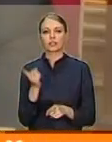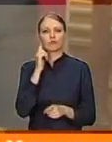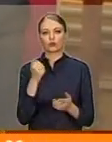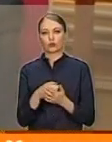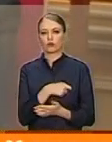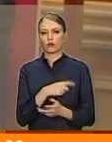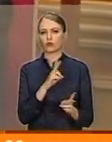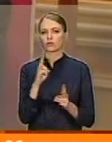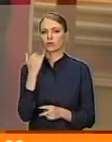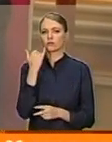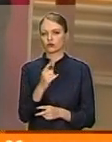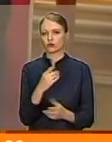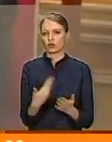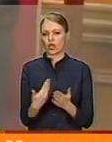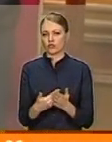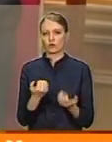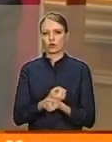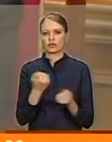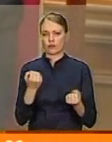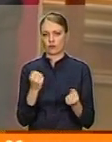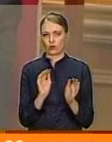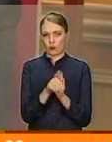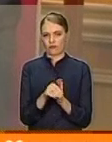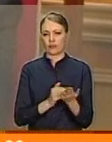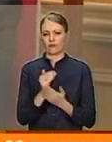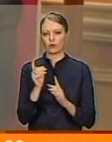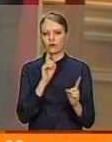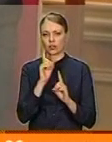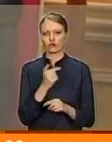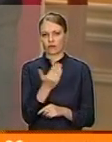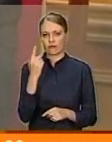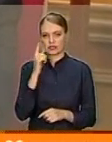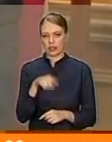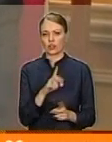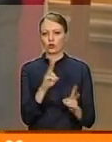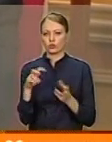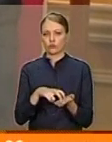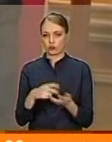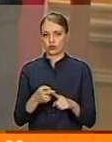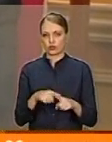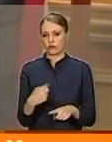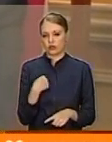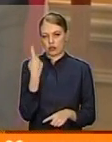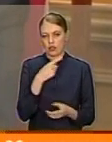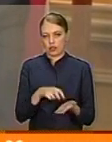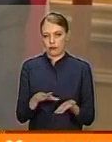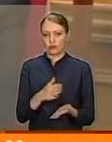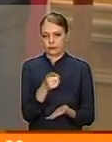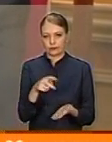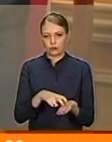них. Тут хтось зателефонував, що начебто замінована Верховна Рада, щоб ви знали. Хтось боїться цього? Я не боюсь. Хтось